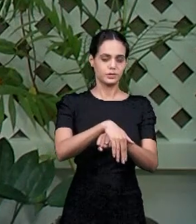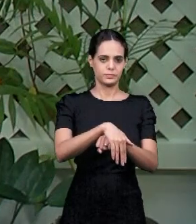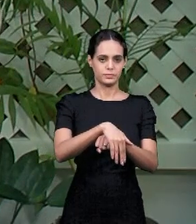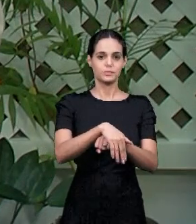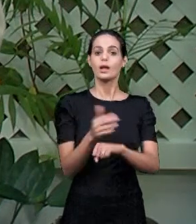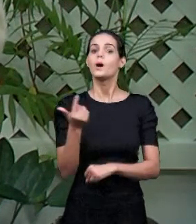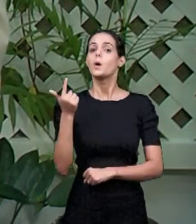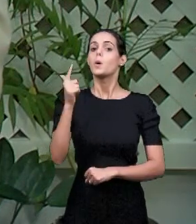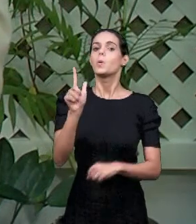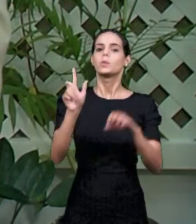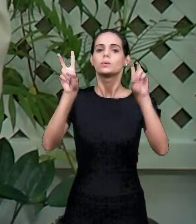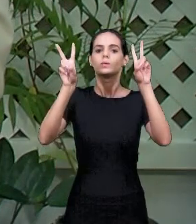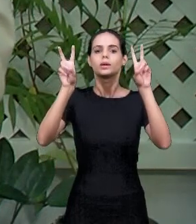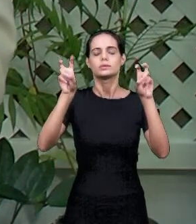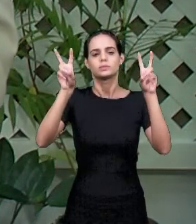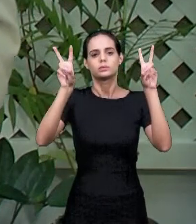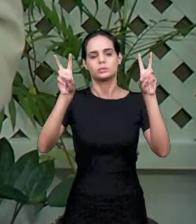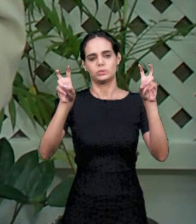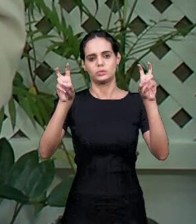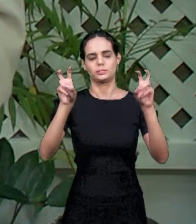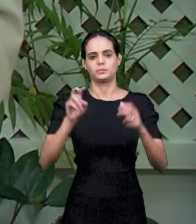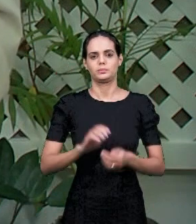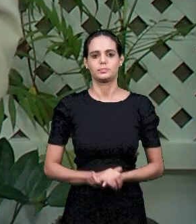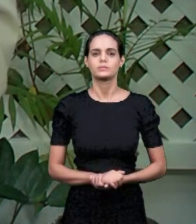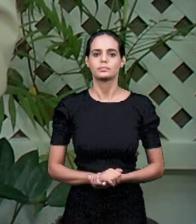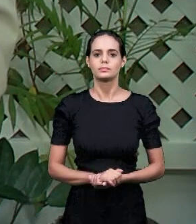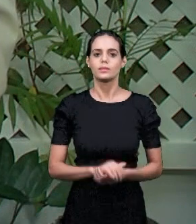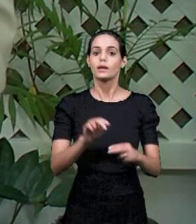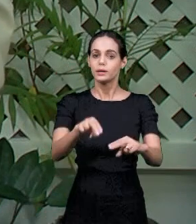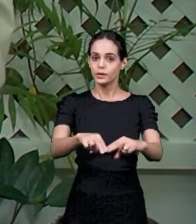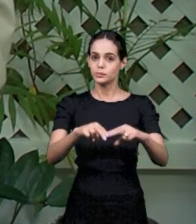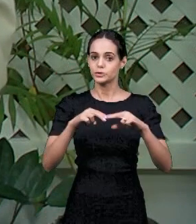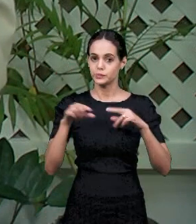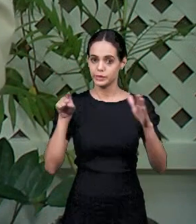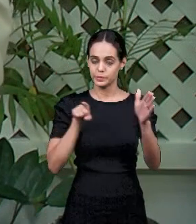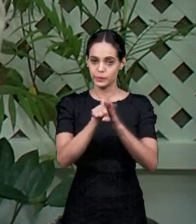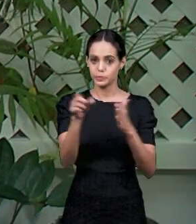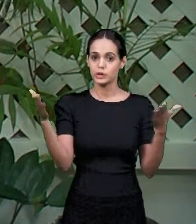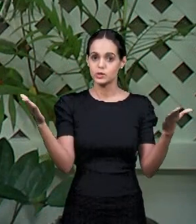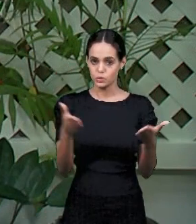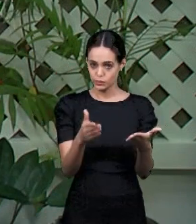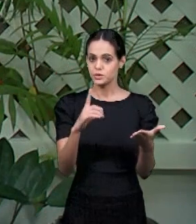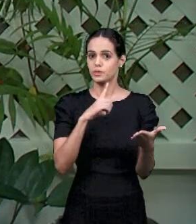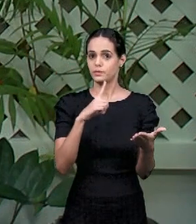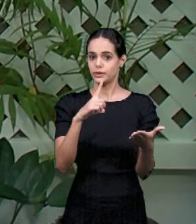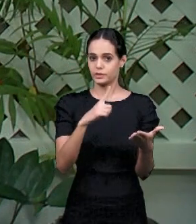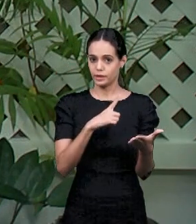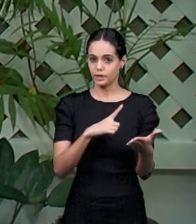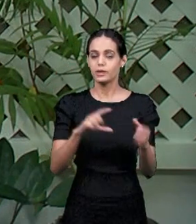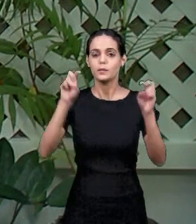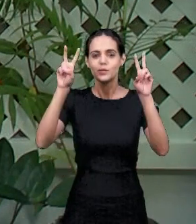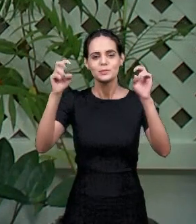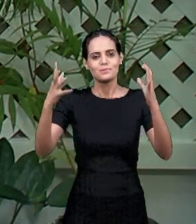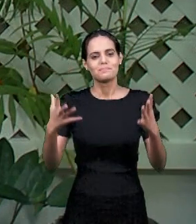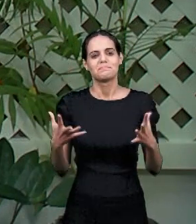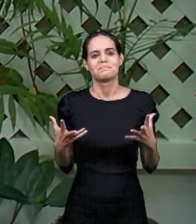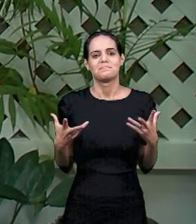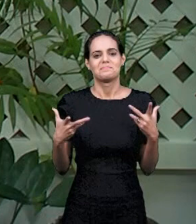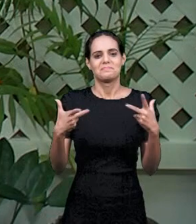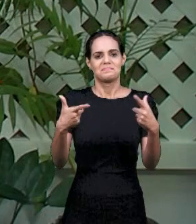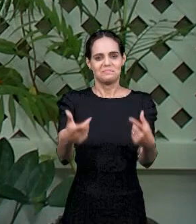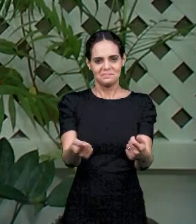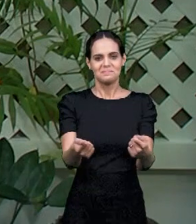allons traiter d'un autre sujet. Ce sera le sujet des questions que nous allons porter aujourd'hui. C'est un sujet